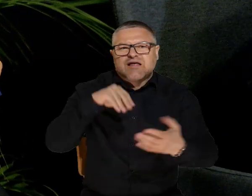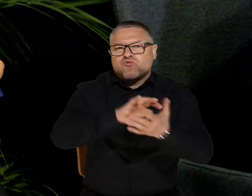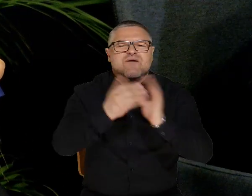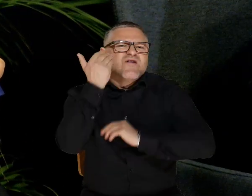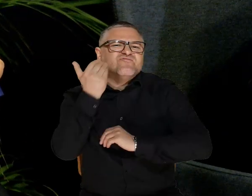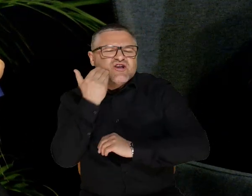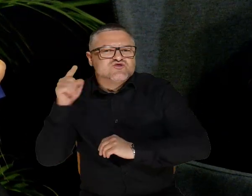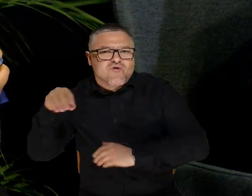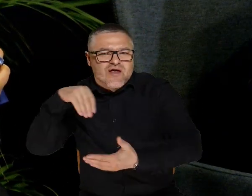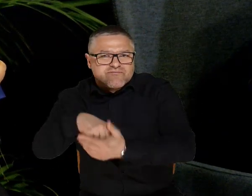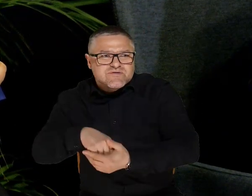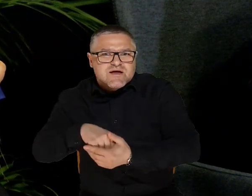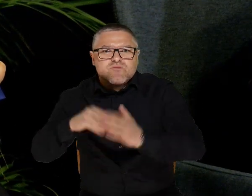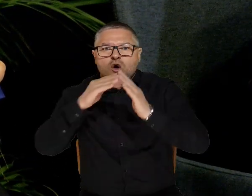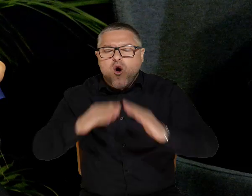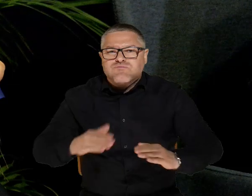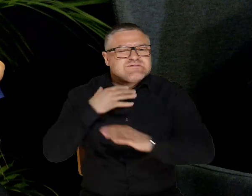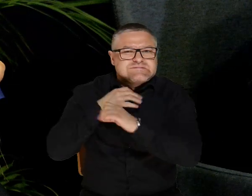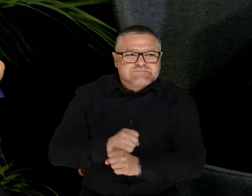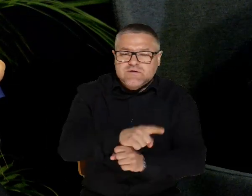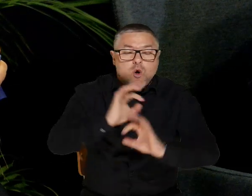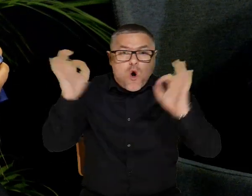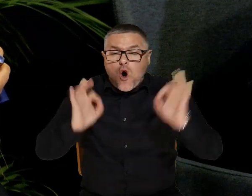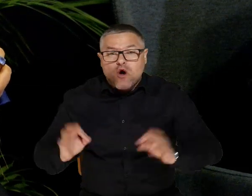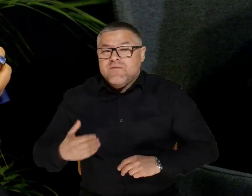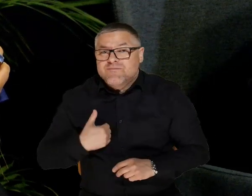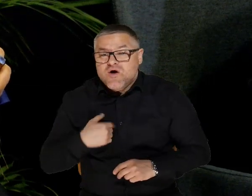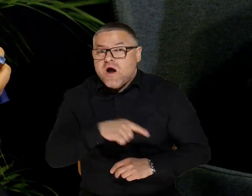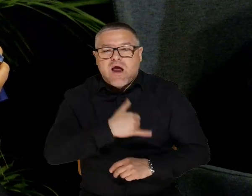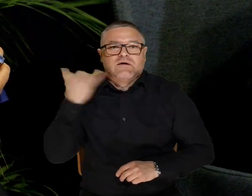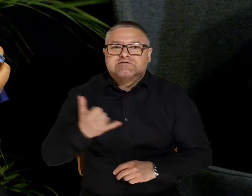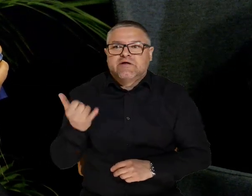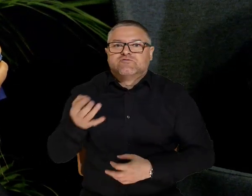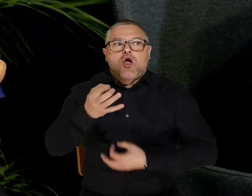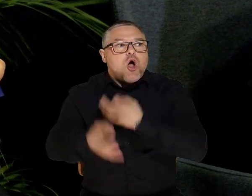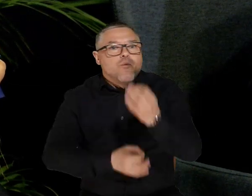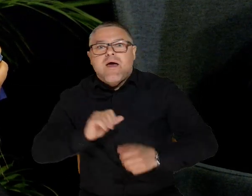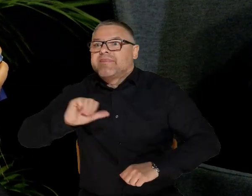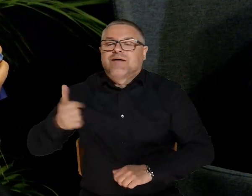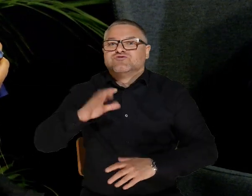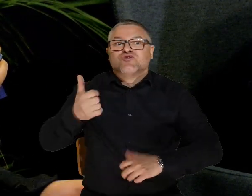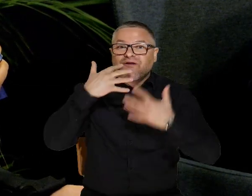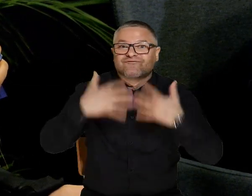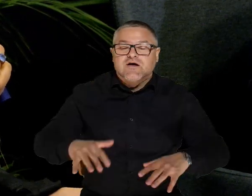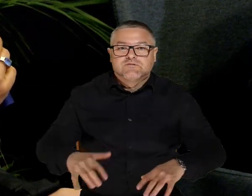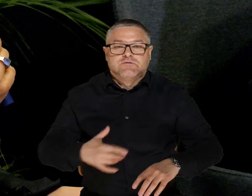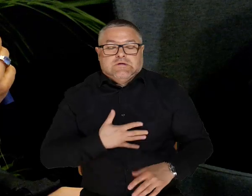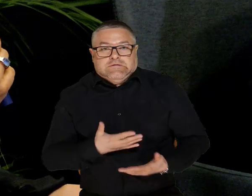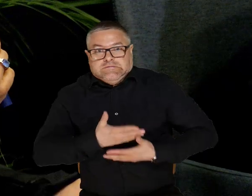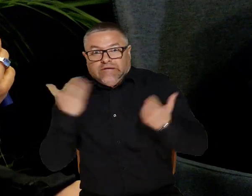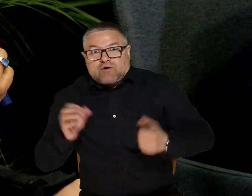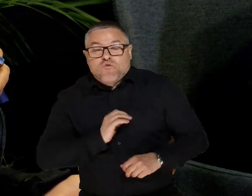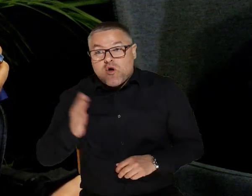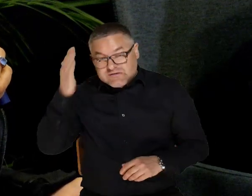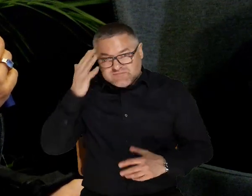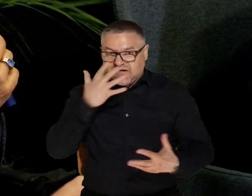Częstochowie, no też strasznie tam było. I ja zawsze opowiadam coś zabawnego. Tak, ja nie wiem, ci moi znajomi to mają